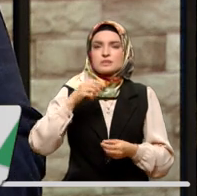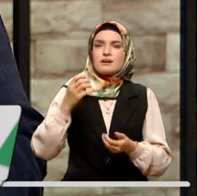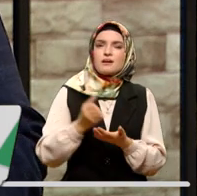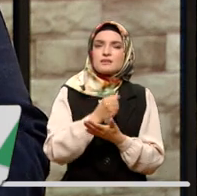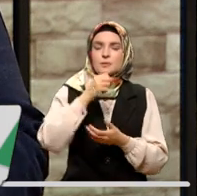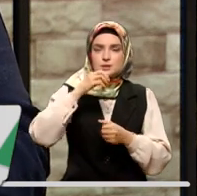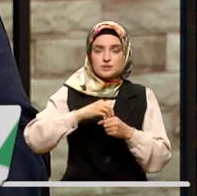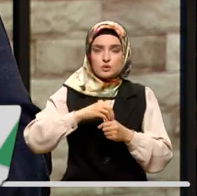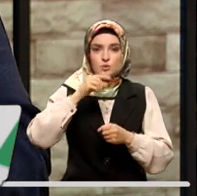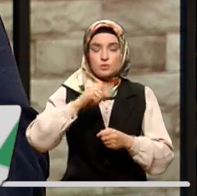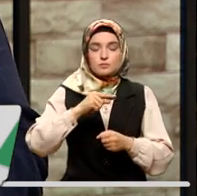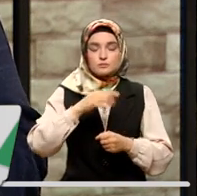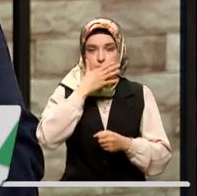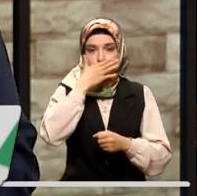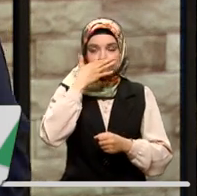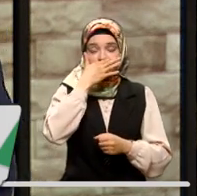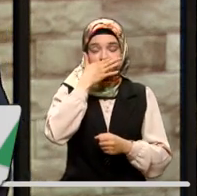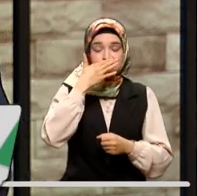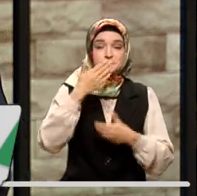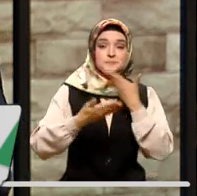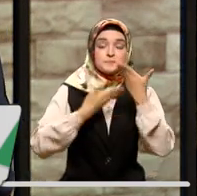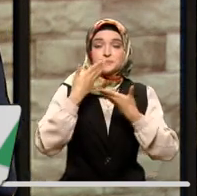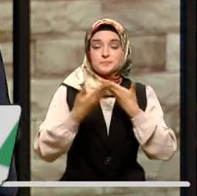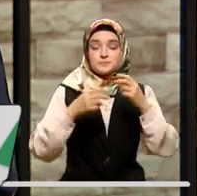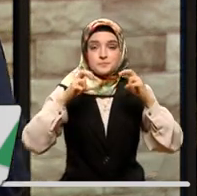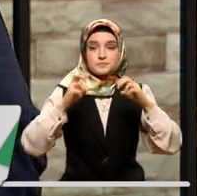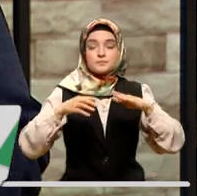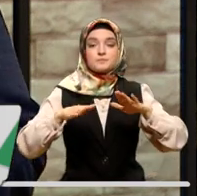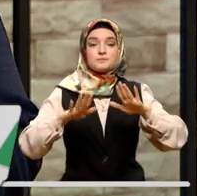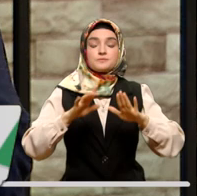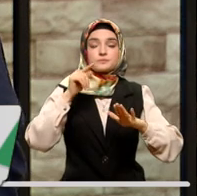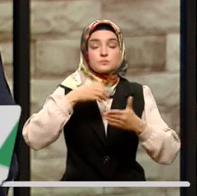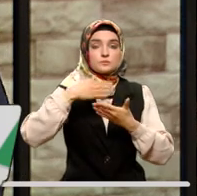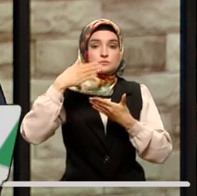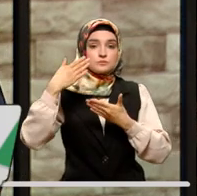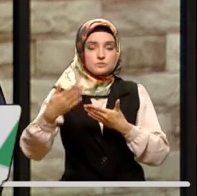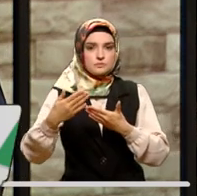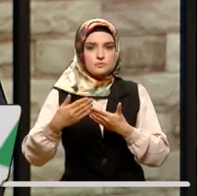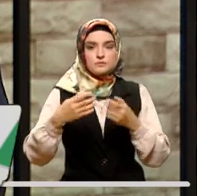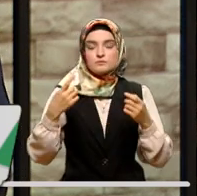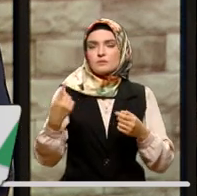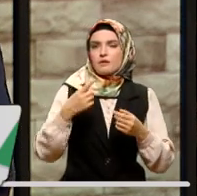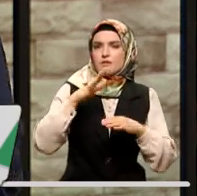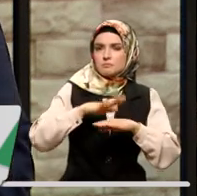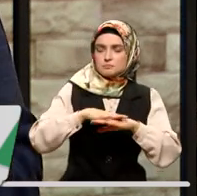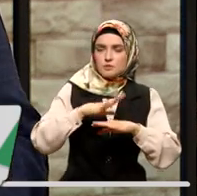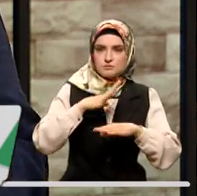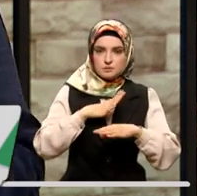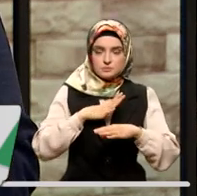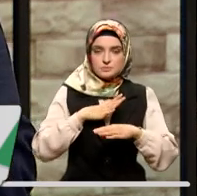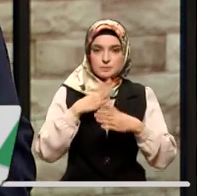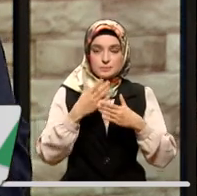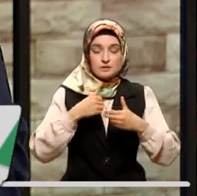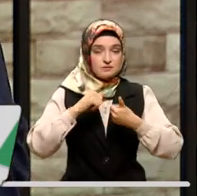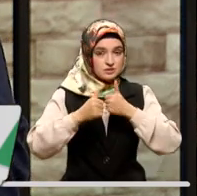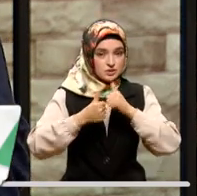bizim verdiğimiz o müfredatla veya bizim verdiğimiz imkanlarla değil, bunun dışında şeyler yapıyorlar. Yani mesela çocuklara